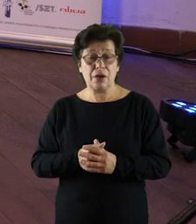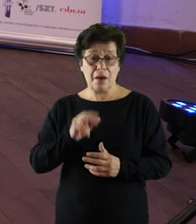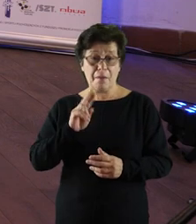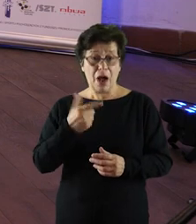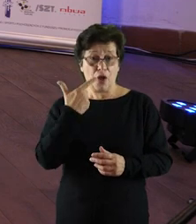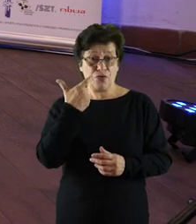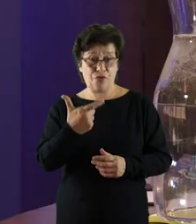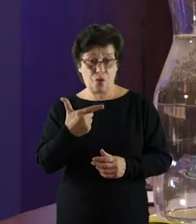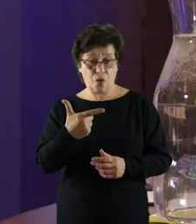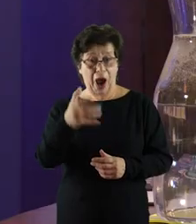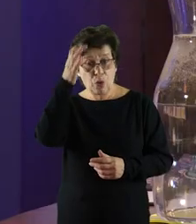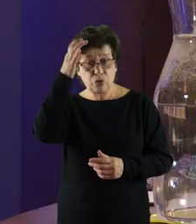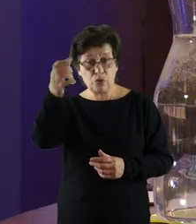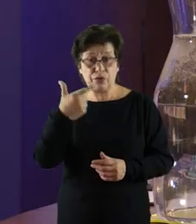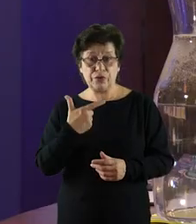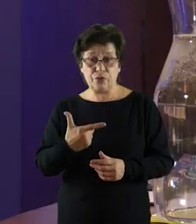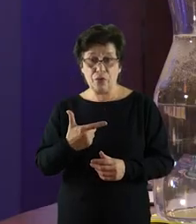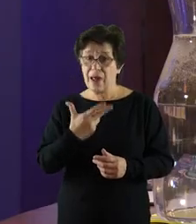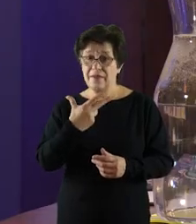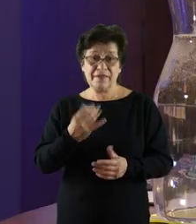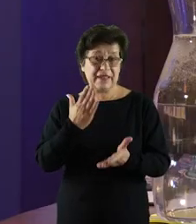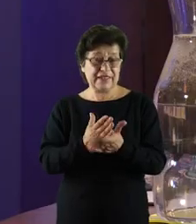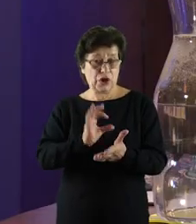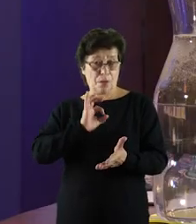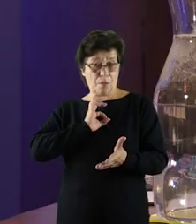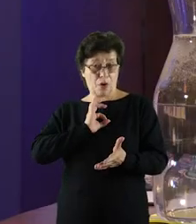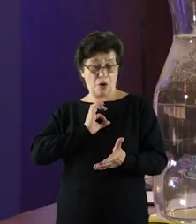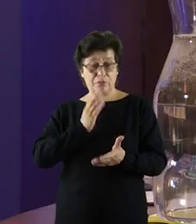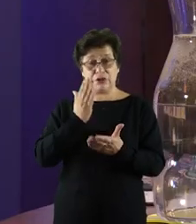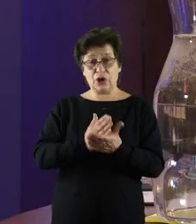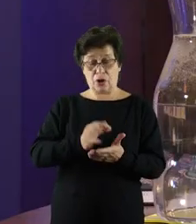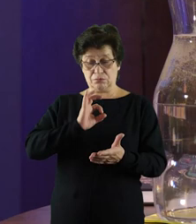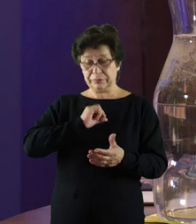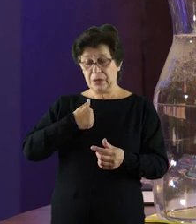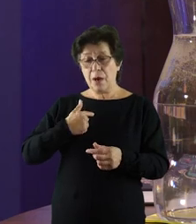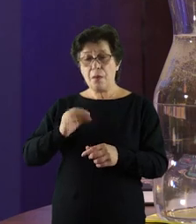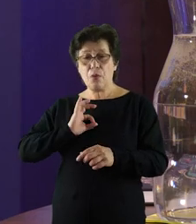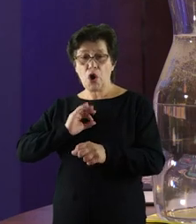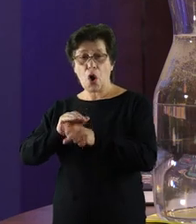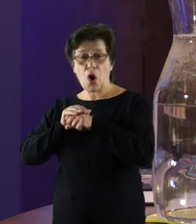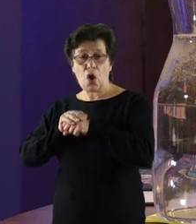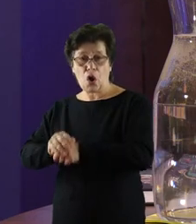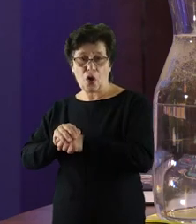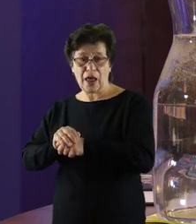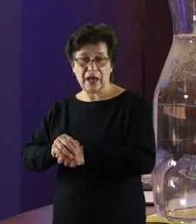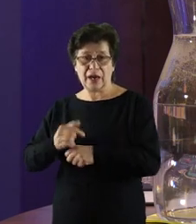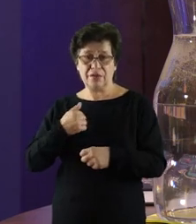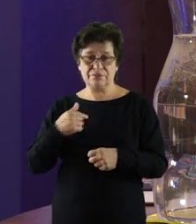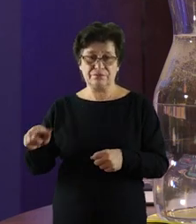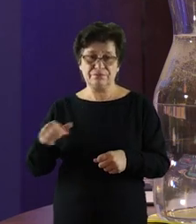autorów, a więc jest własnością nie tylko moją, ale także mojego przyjaciela Grzesiaka Zdebkę. Znacie Grzesiaka